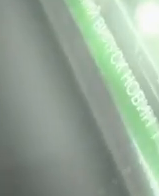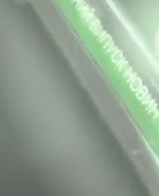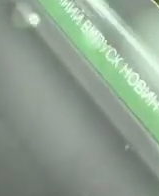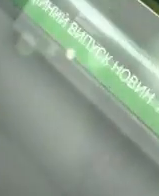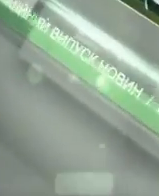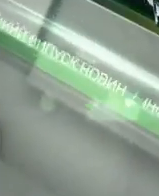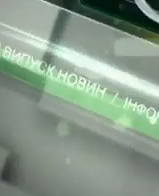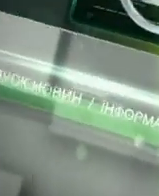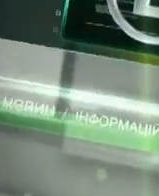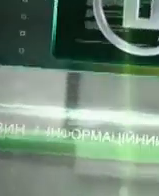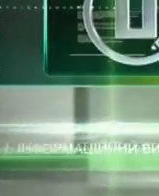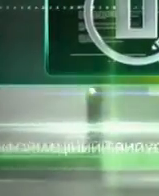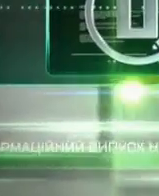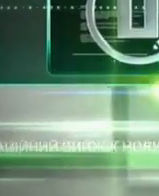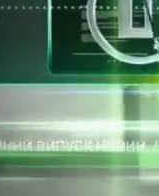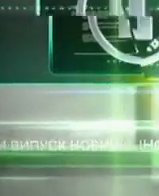Музика